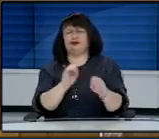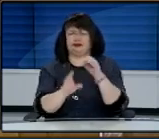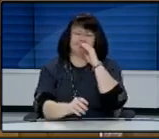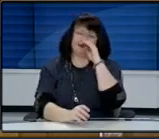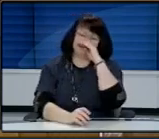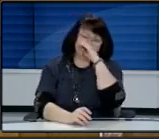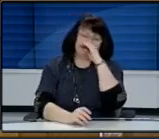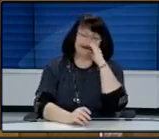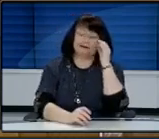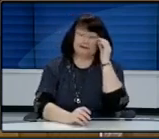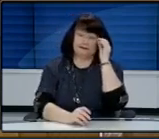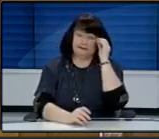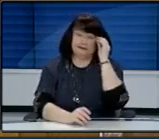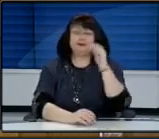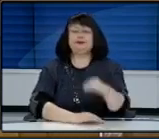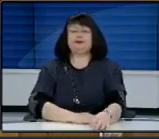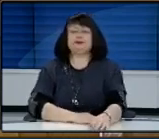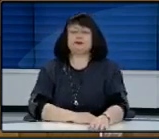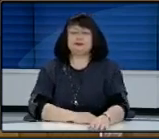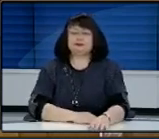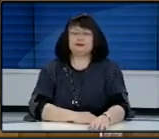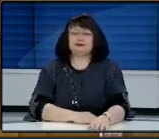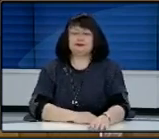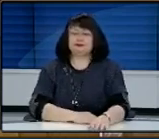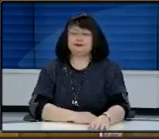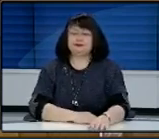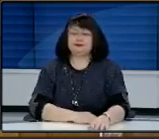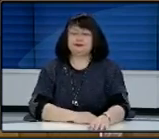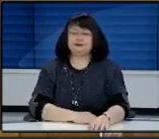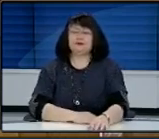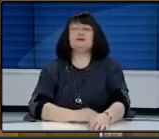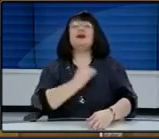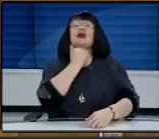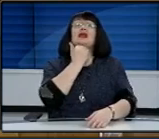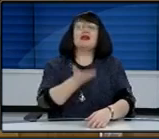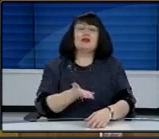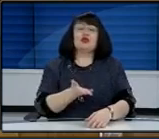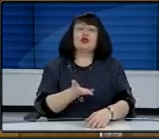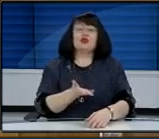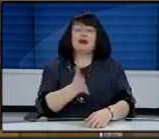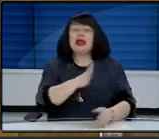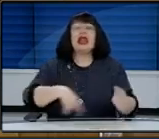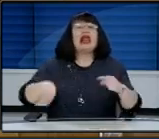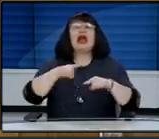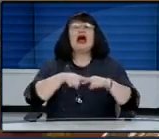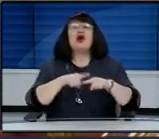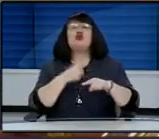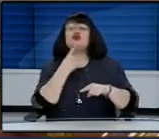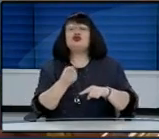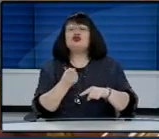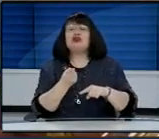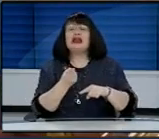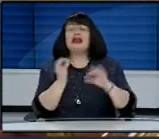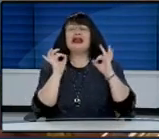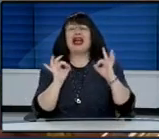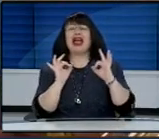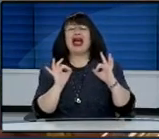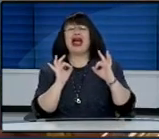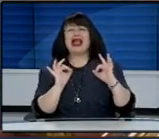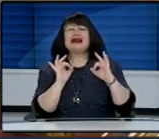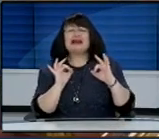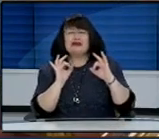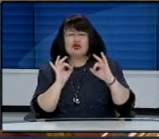διάστημα περί αυτών. Διότι δεν μπορεί να είμαστε, πώς το λέει ο λαός μας, ακριβοί στα πίτουρα και